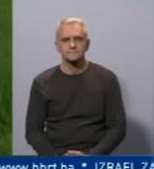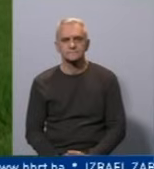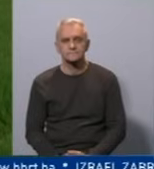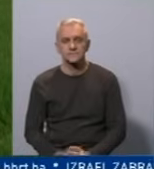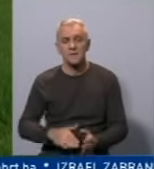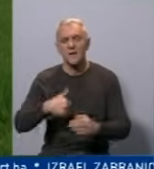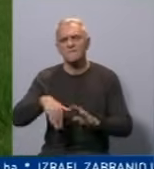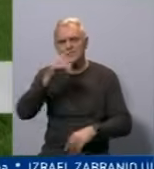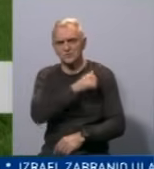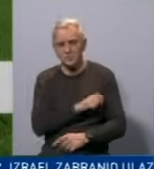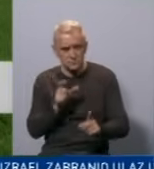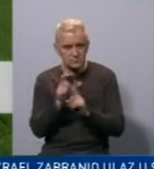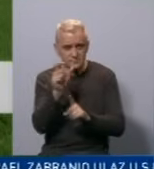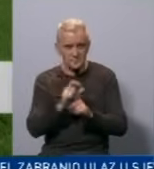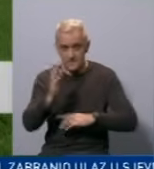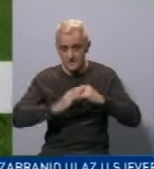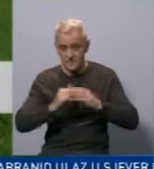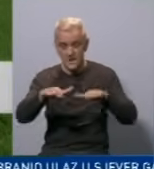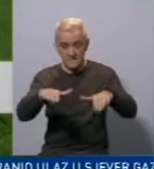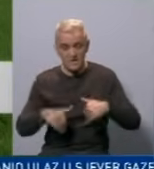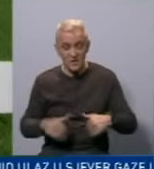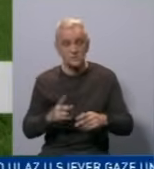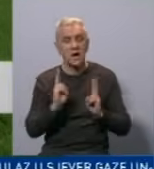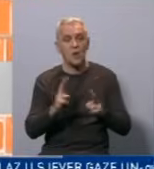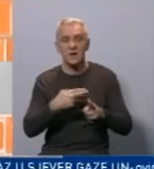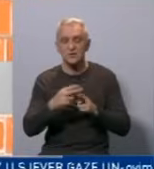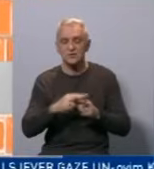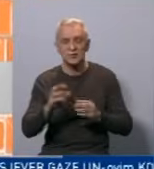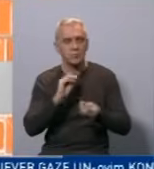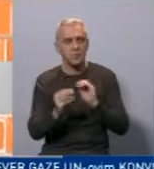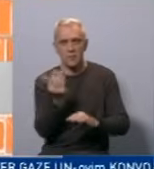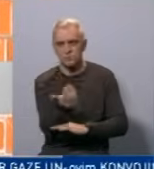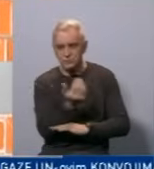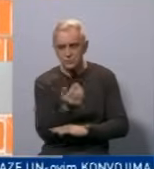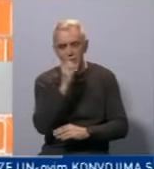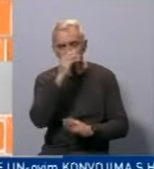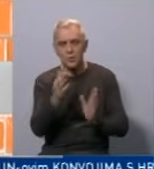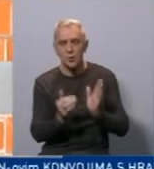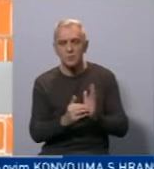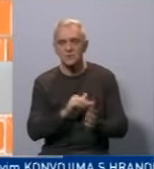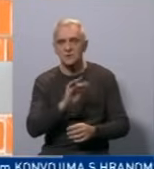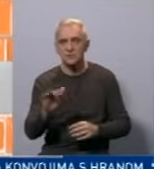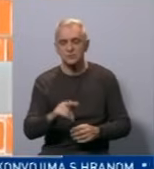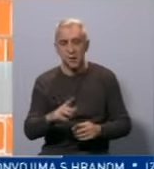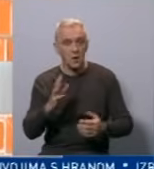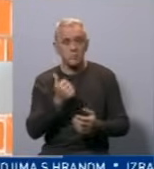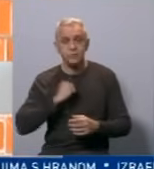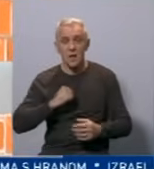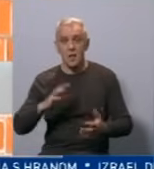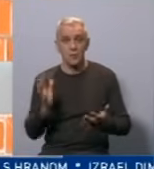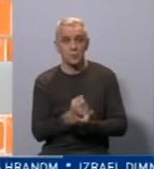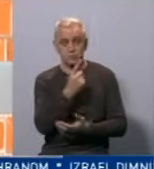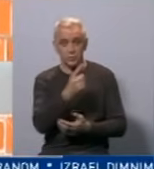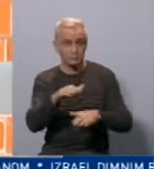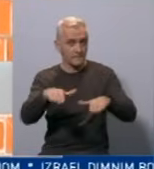Nakon više godina zagovaranja izgradnje prihvatilišta kako bi se riješio problem prosjačenja i zloupotrebe djece, Bijeljina će dobiti prvo prihvatilište za djecu u